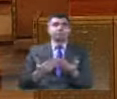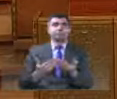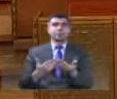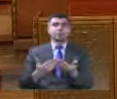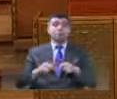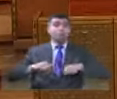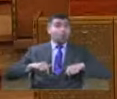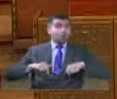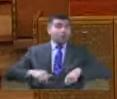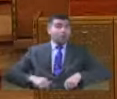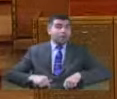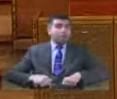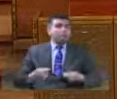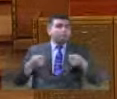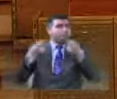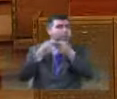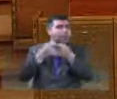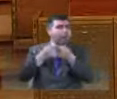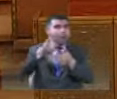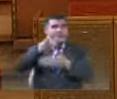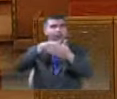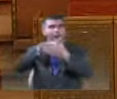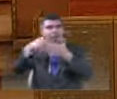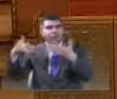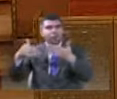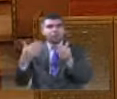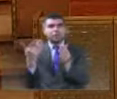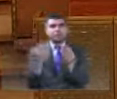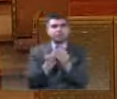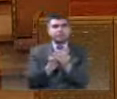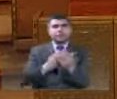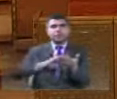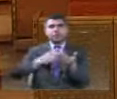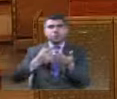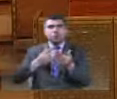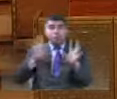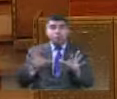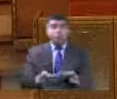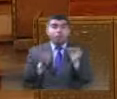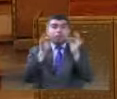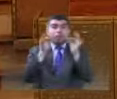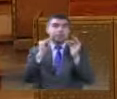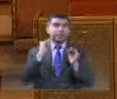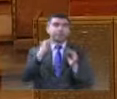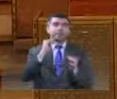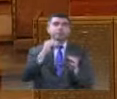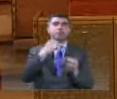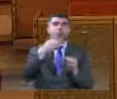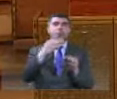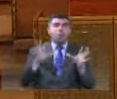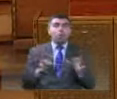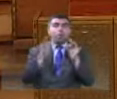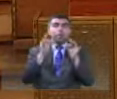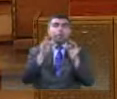والوزارة مع الوزارات المعنية نعد البرنامج، نعد المخطط، تحديد الأولويات تعرفون عنده منطق في تحديد الأولويات